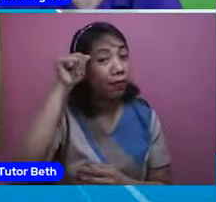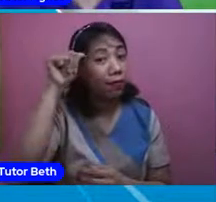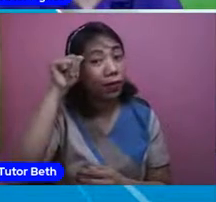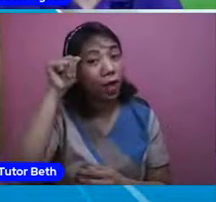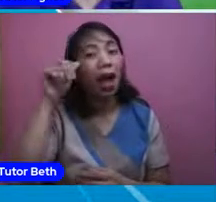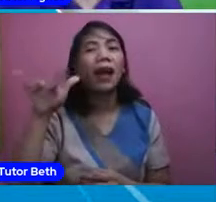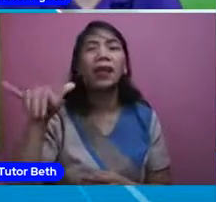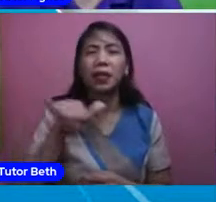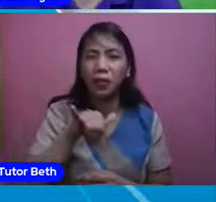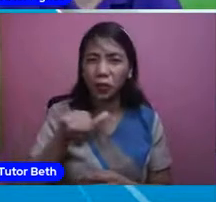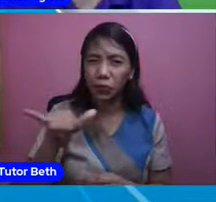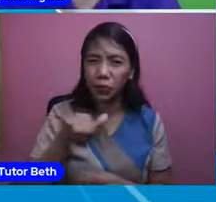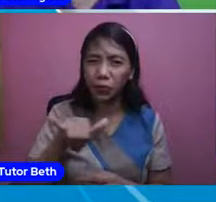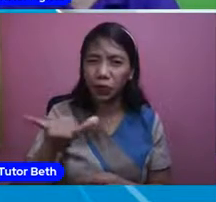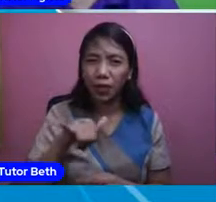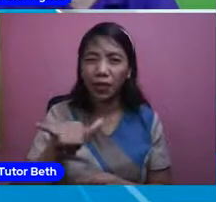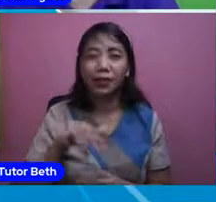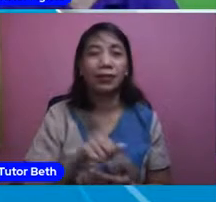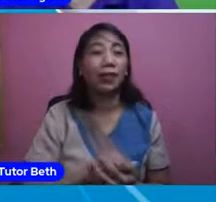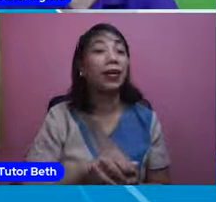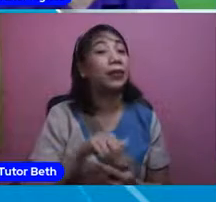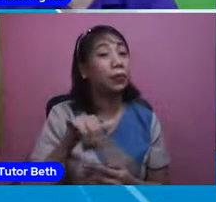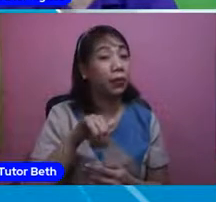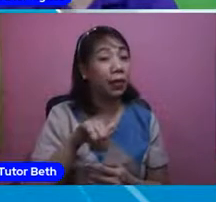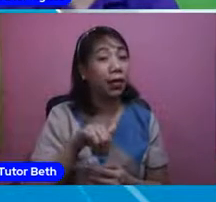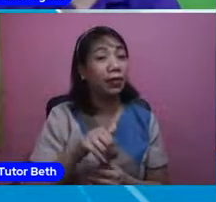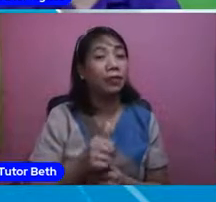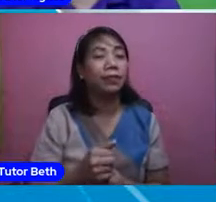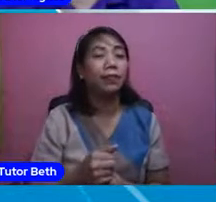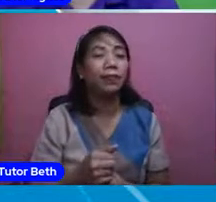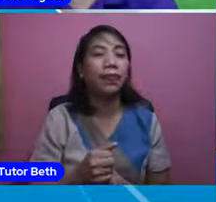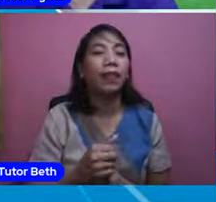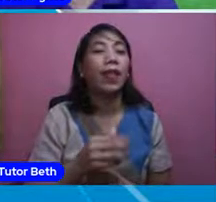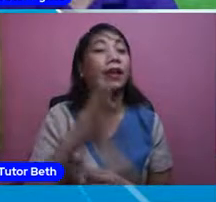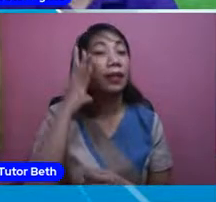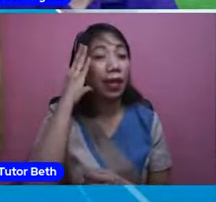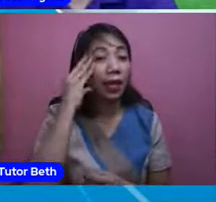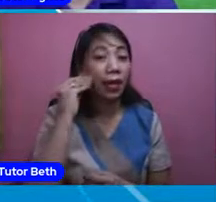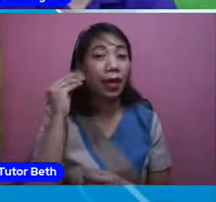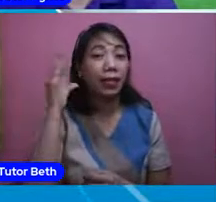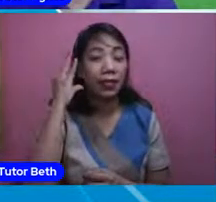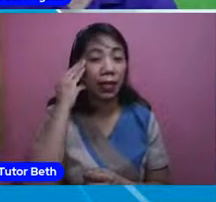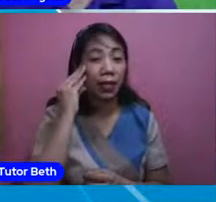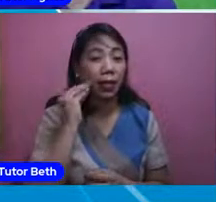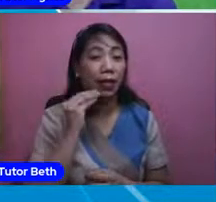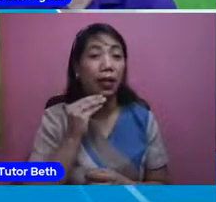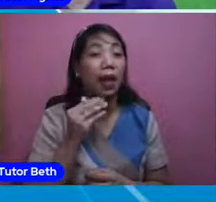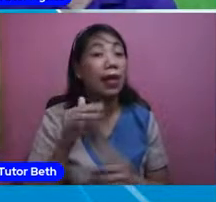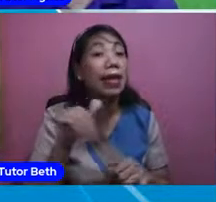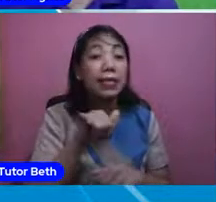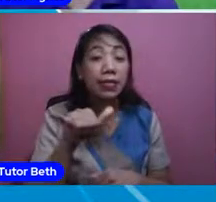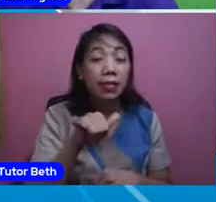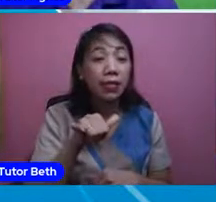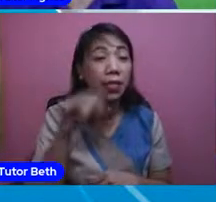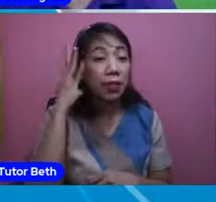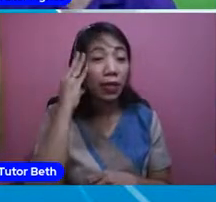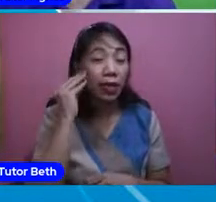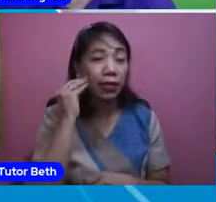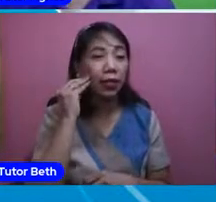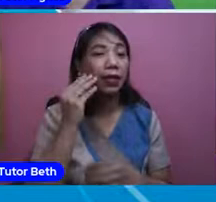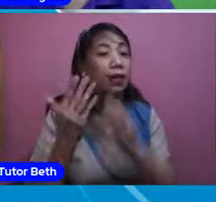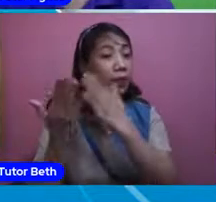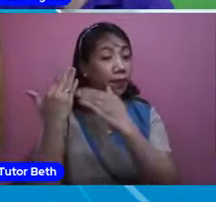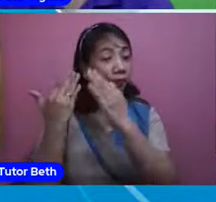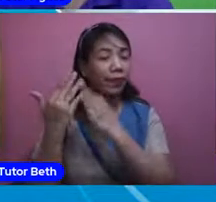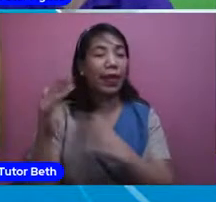gano'n, ay katulad na katulad ng naranasan din ng kanyang tatay noong siya ay